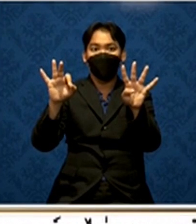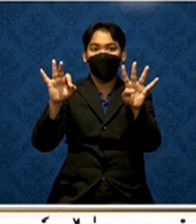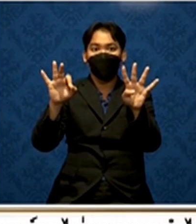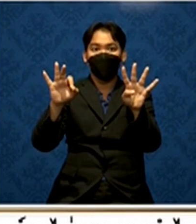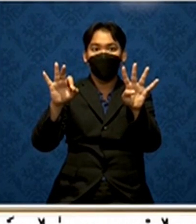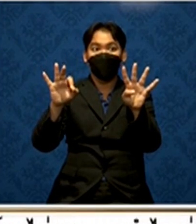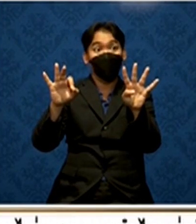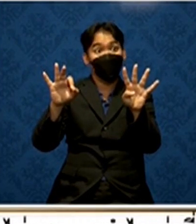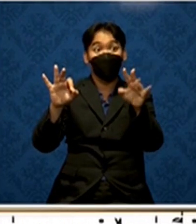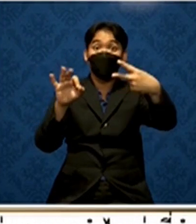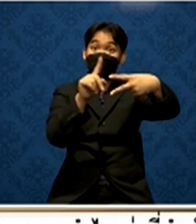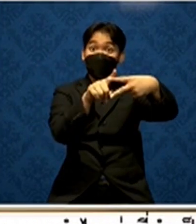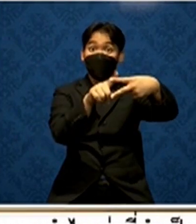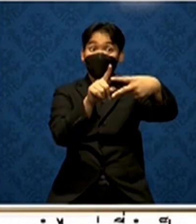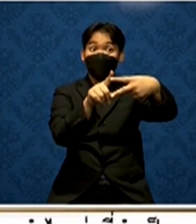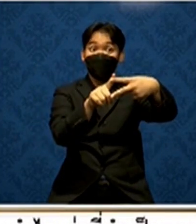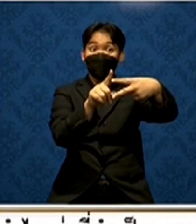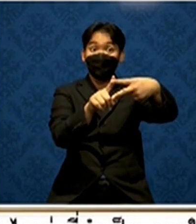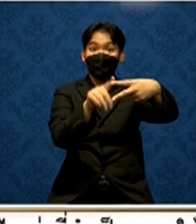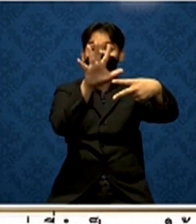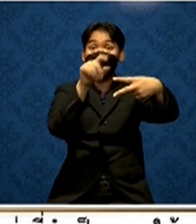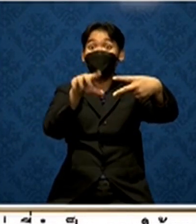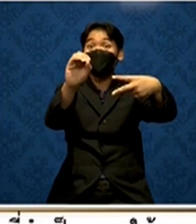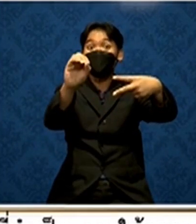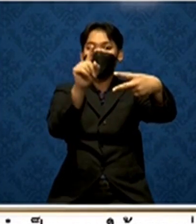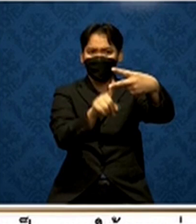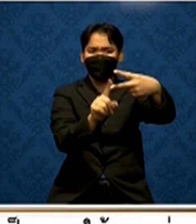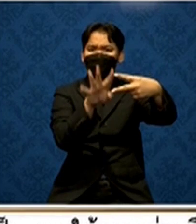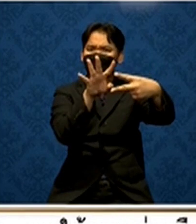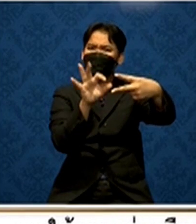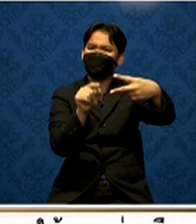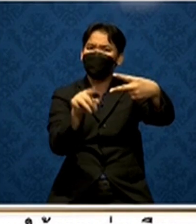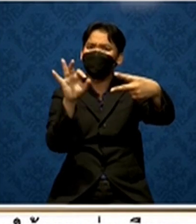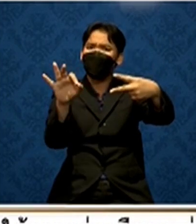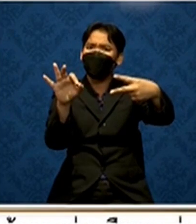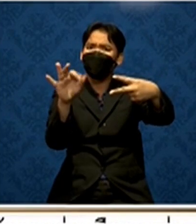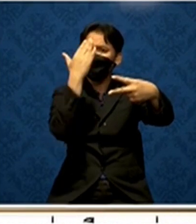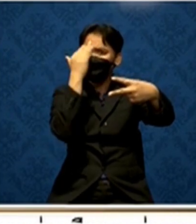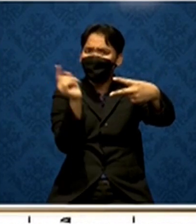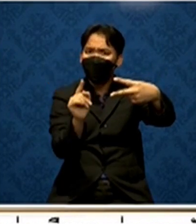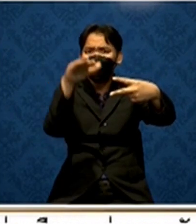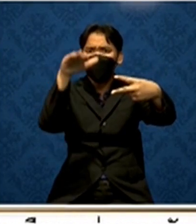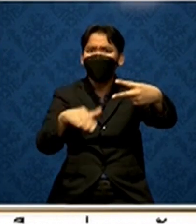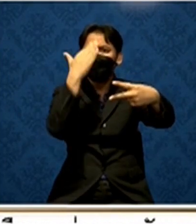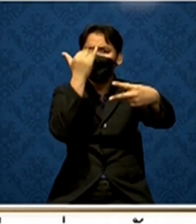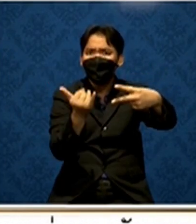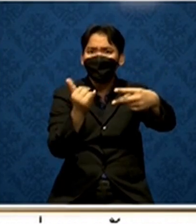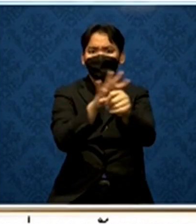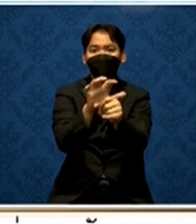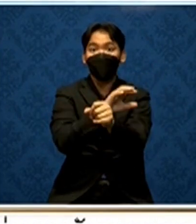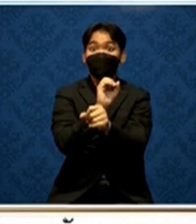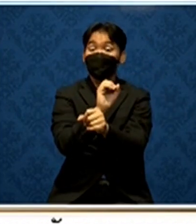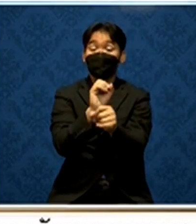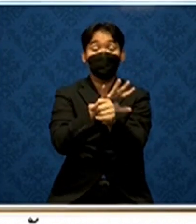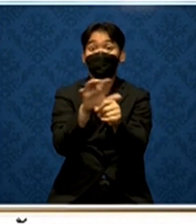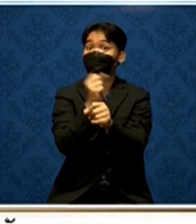ทียบกับปี2565ครับทั้งที่ยังคงมีการระบาดของโควิด-19และกำลังจะมี